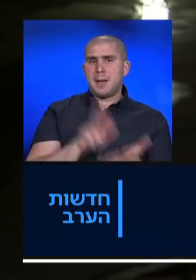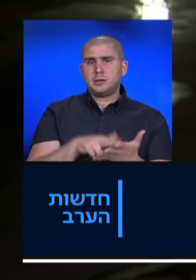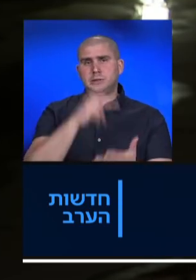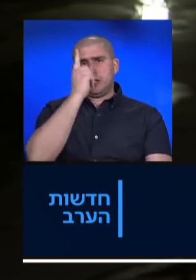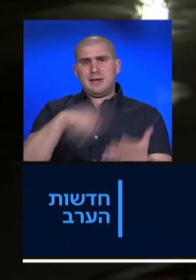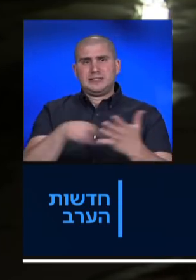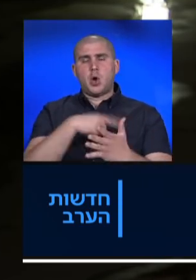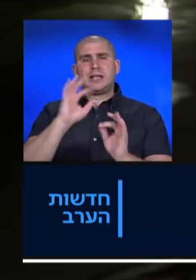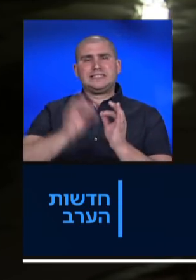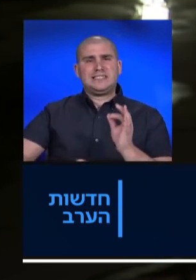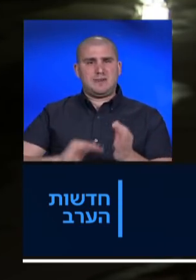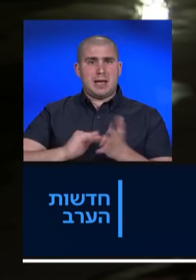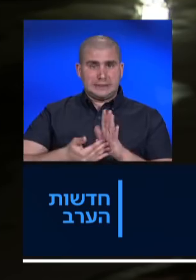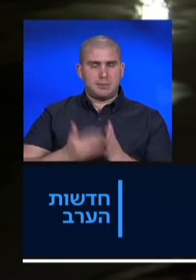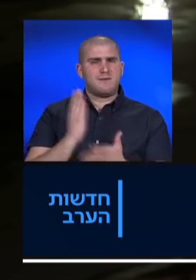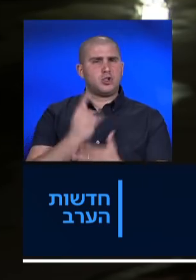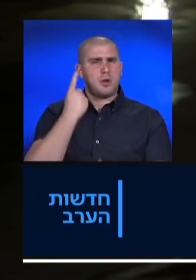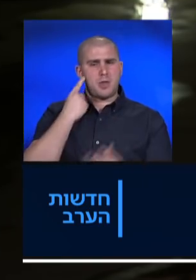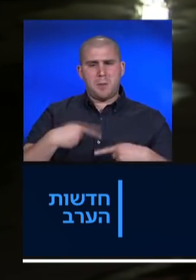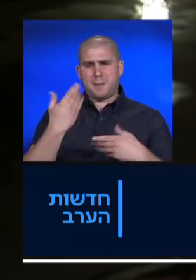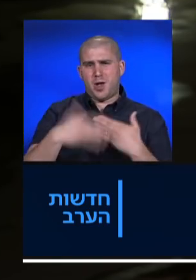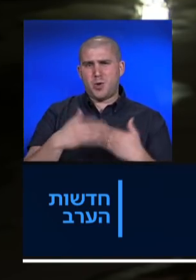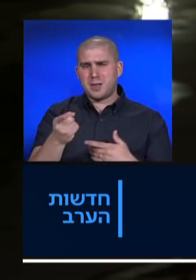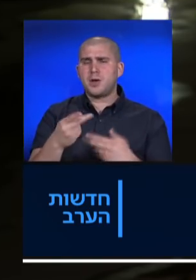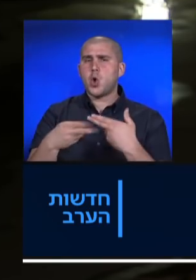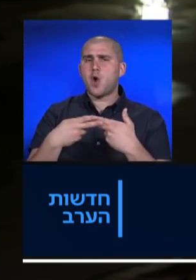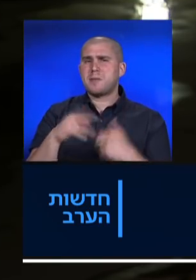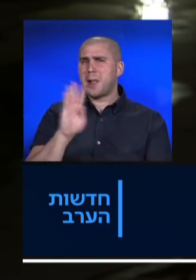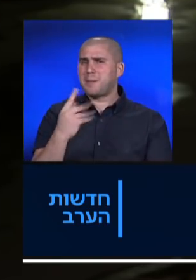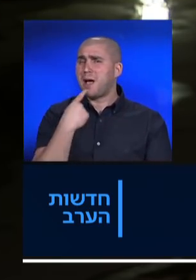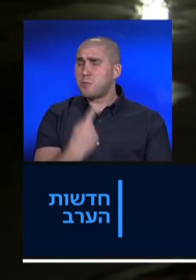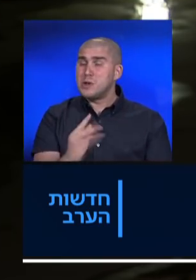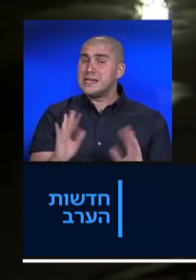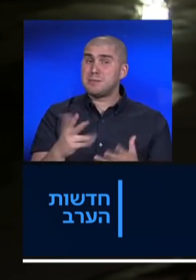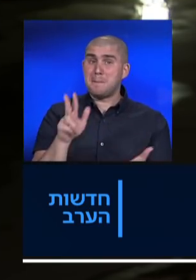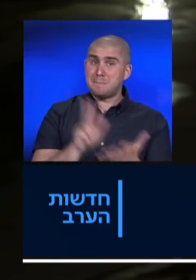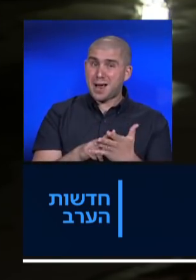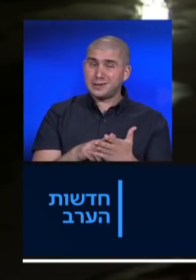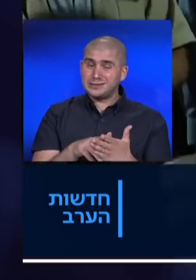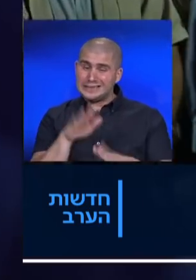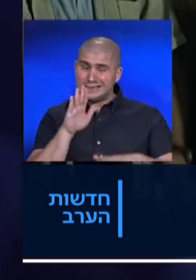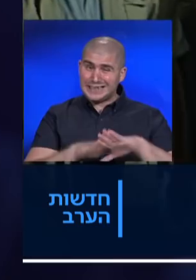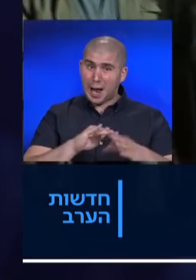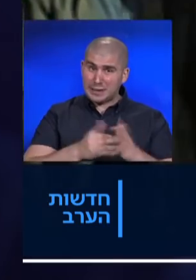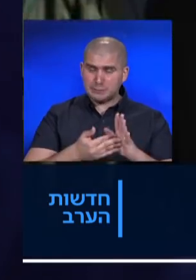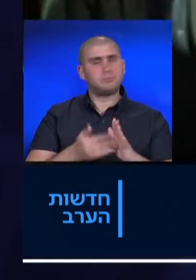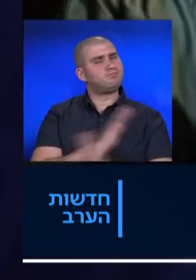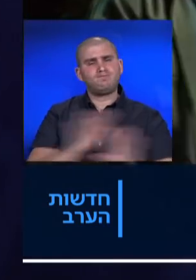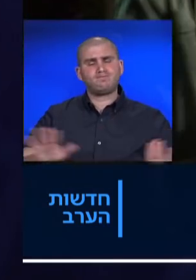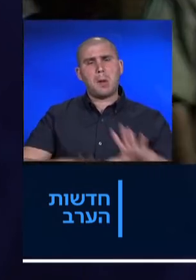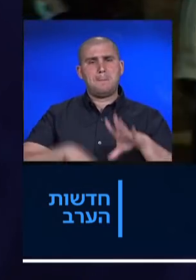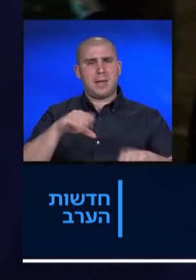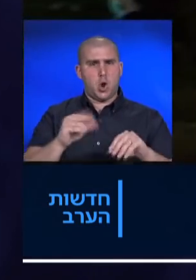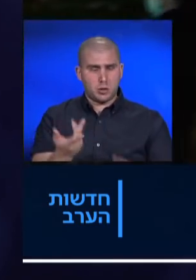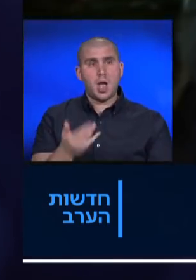בהסכם. שמענו בימים האחרונים מקורבי נתניהו שאומרים, אם בג"ץ רק ייגע בהסכם, אנחנו הולכים לבחירות. עכשיו, לא היה